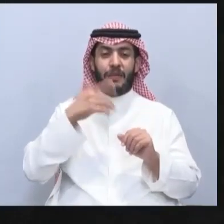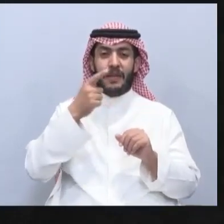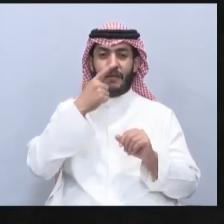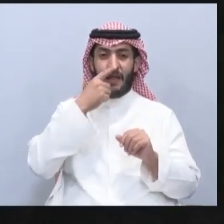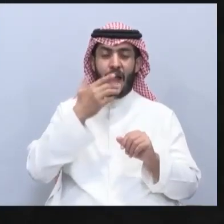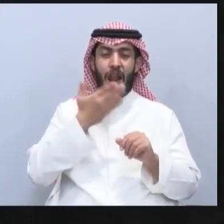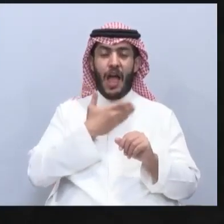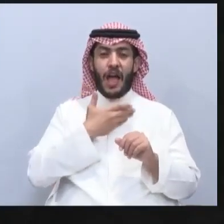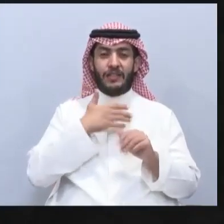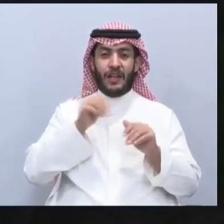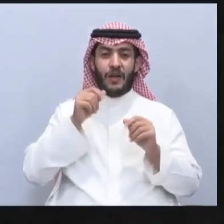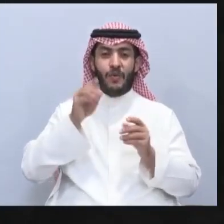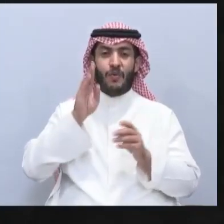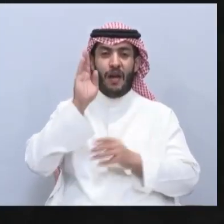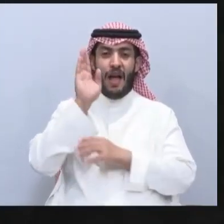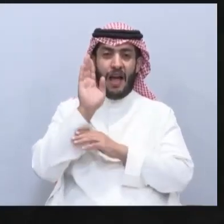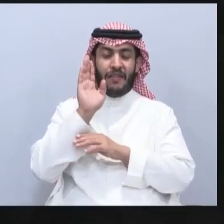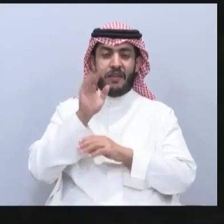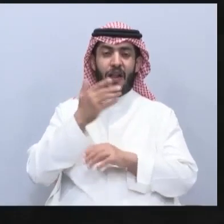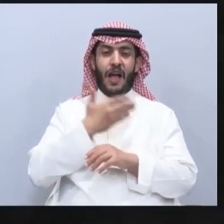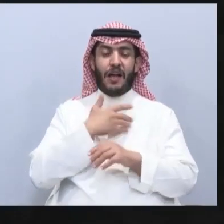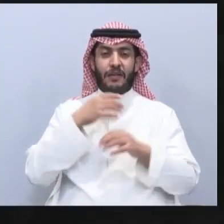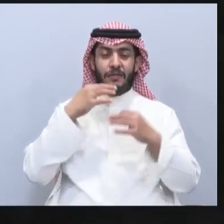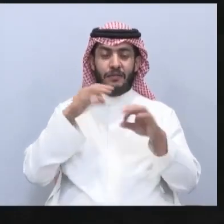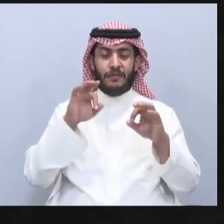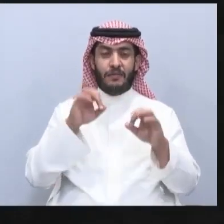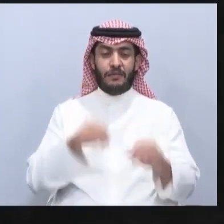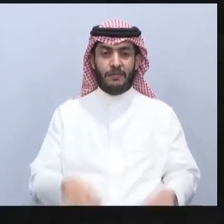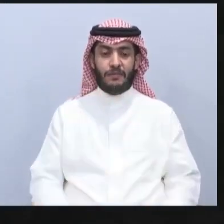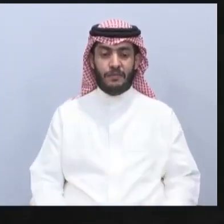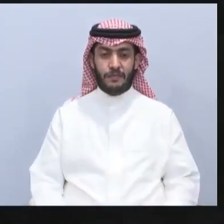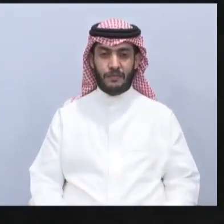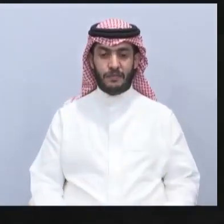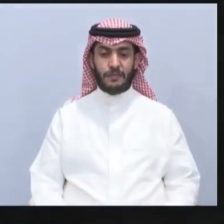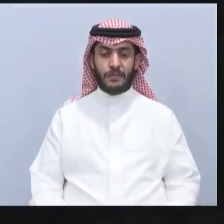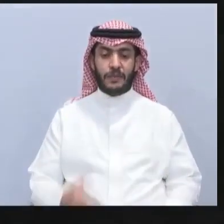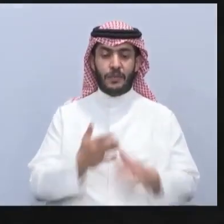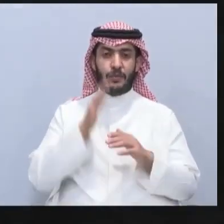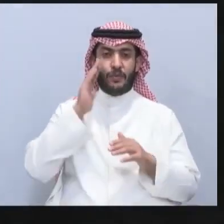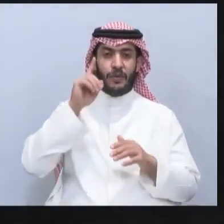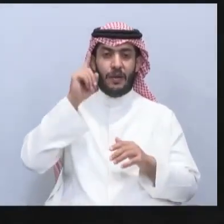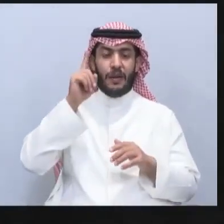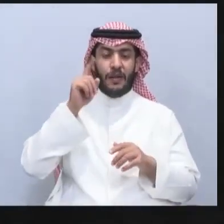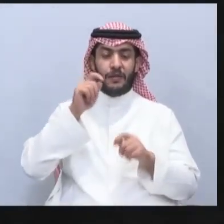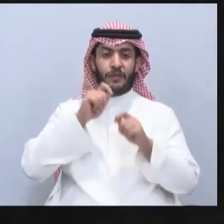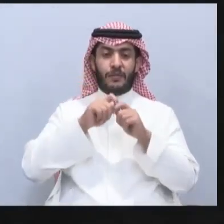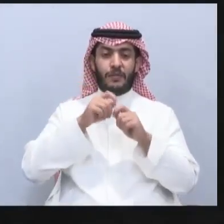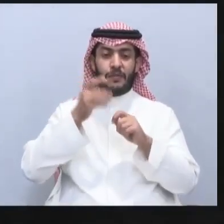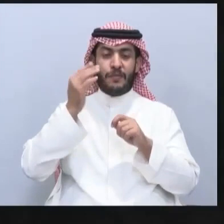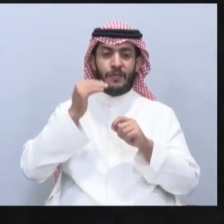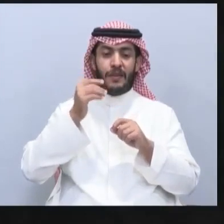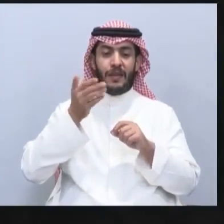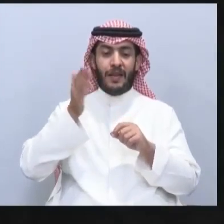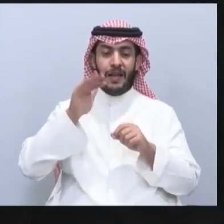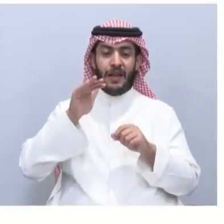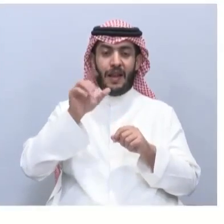عباده الحج بعد الوقوف بعرفه والحجاج قد ادوا مناسكهم ولذلك هي شكر لله جل وعلا عن